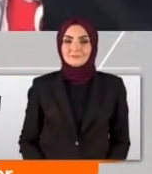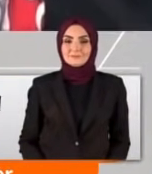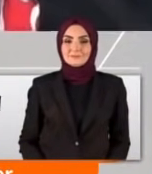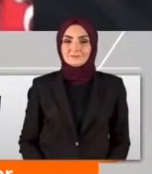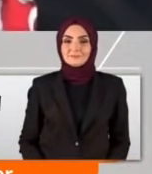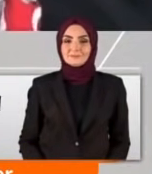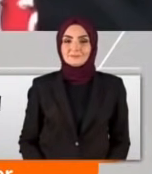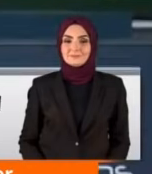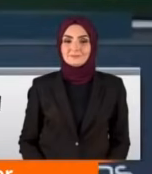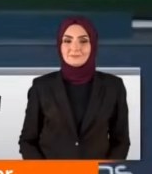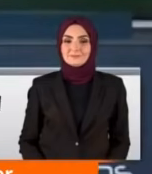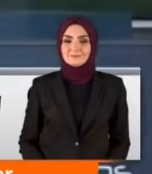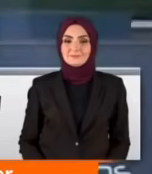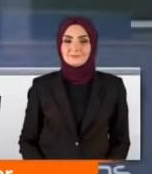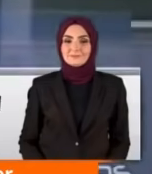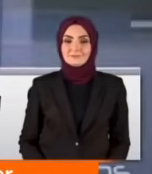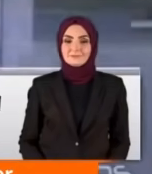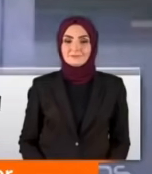hanımefendiye selamlarımı iletiyorum.